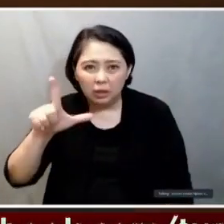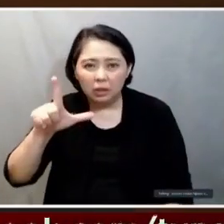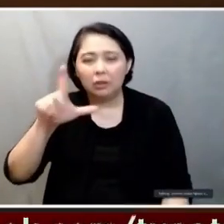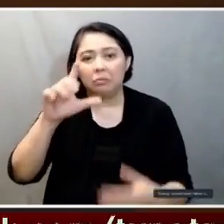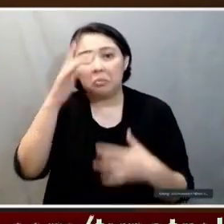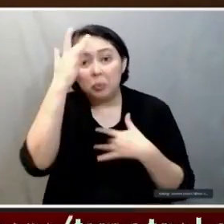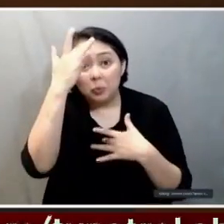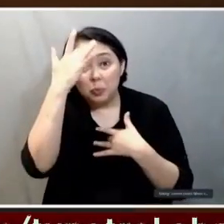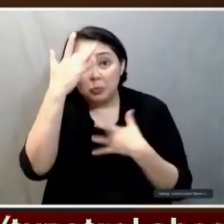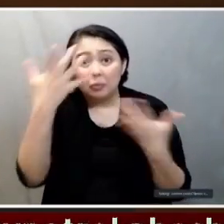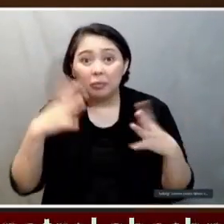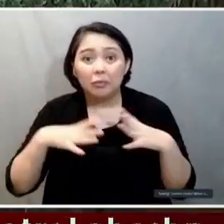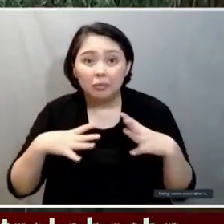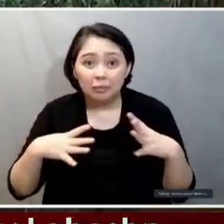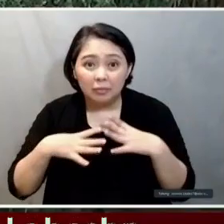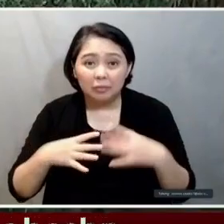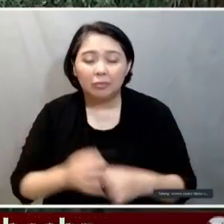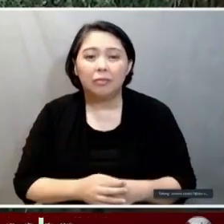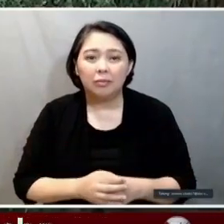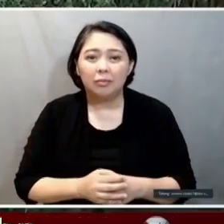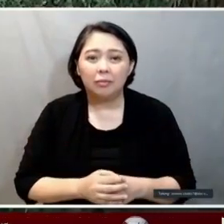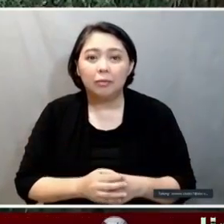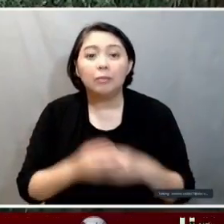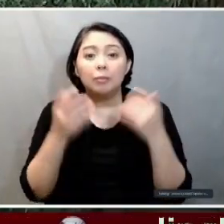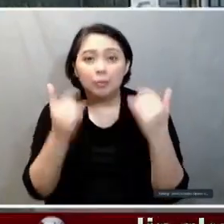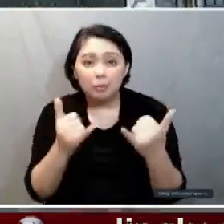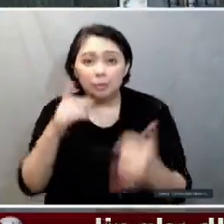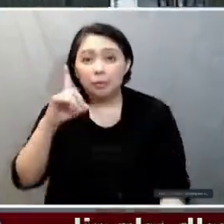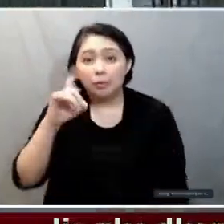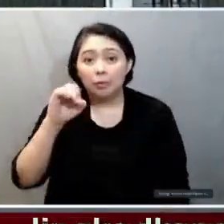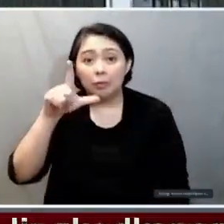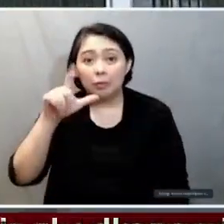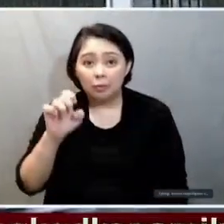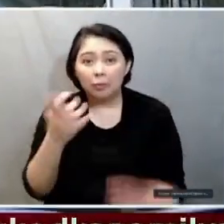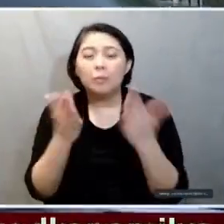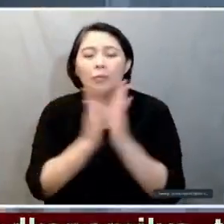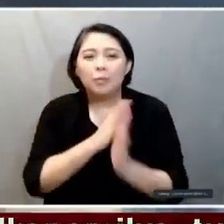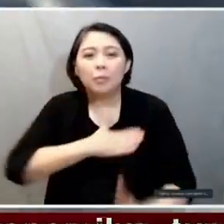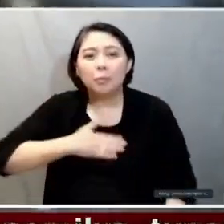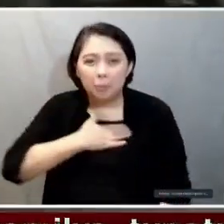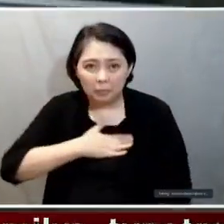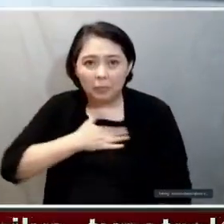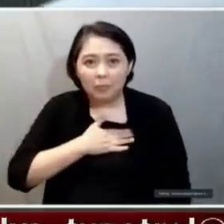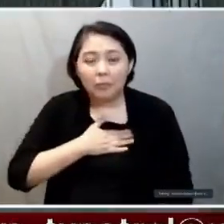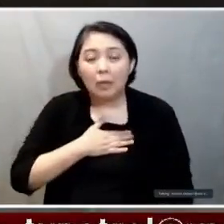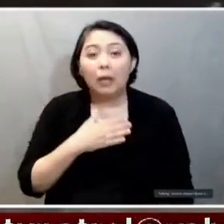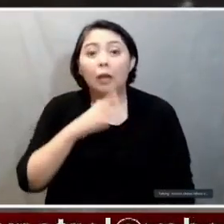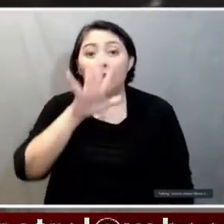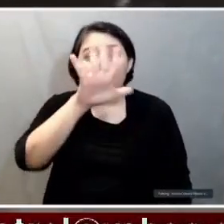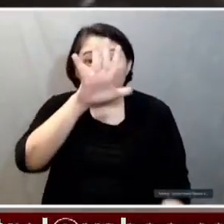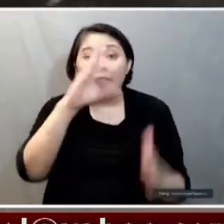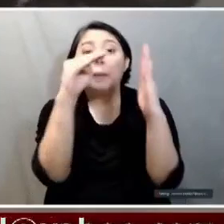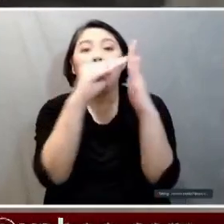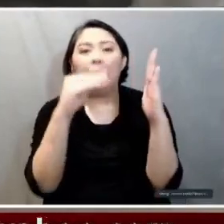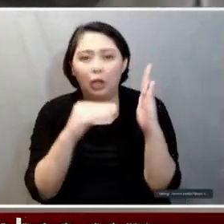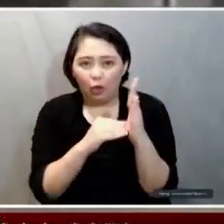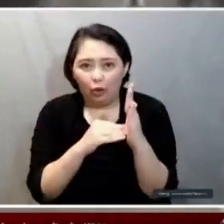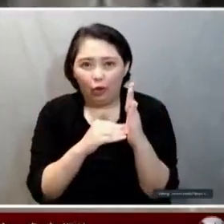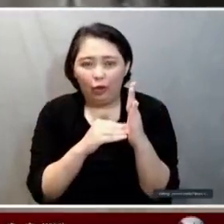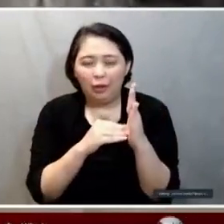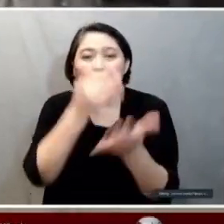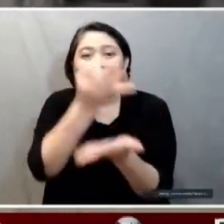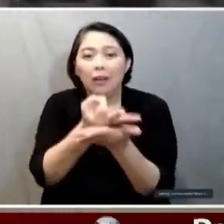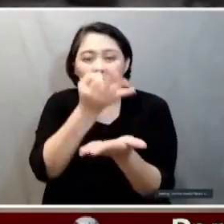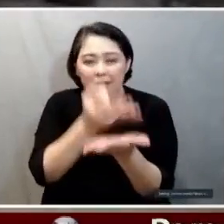mawawala sa akin na isang araw na pasok. Humihingi ang DOLE ng 5 bilyong pisong pondo sa Bayanihan 3 para sa compensation